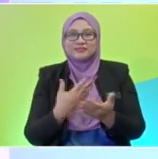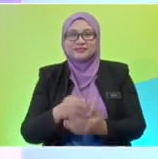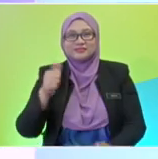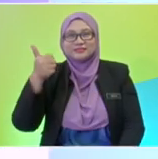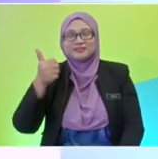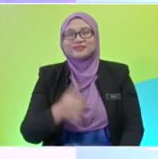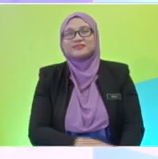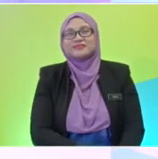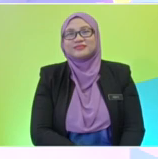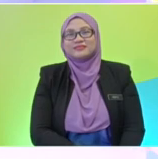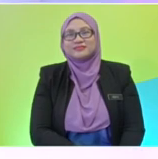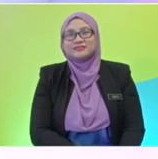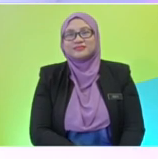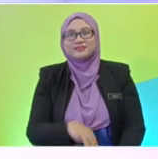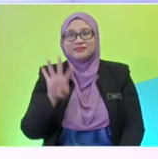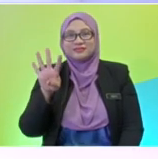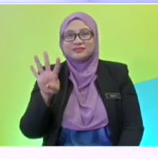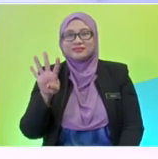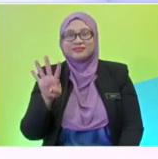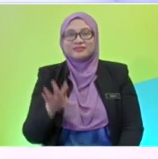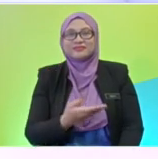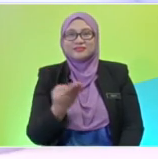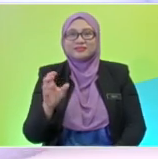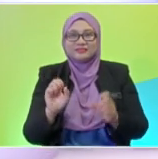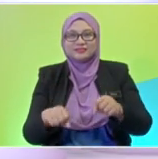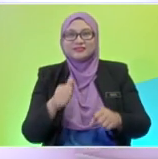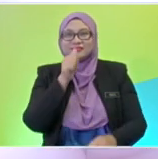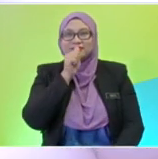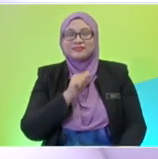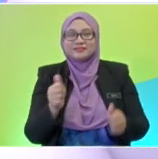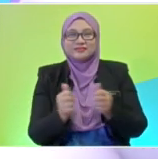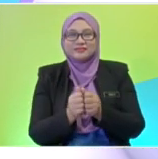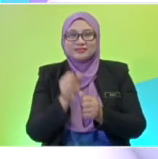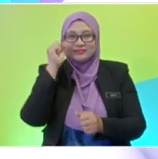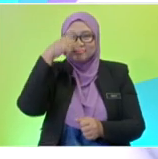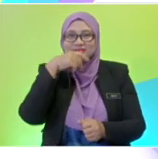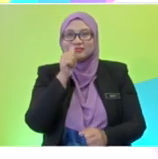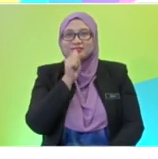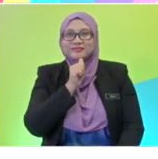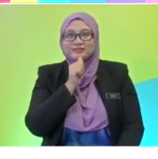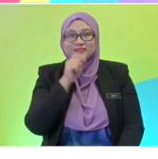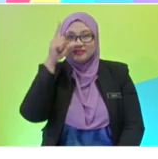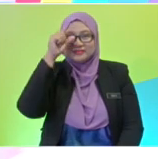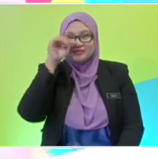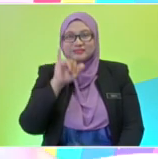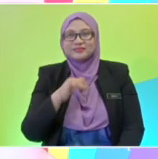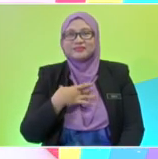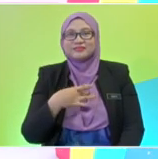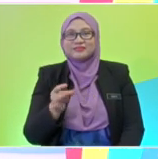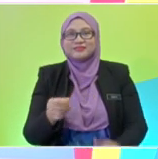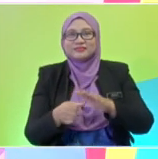bagus yang keempat Adakah kamu boleh bersabar dengan sikap Abang yang suka membully kamu